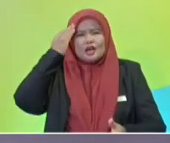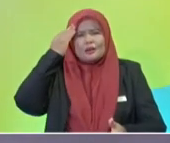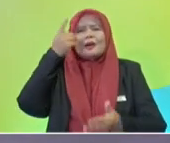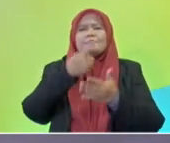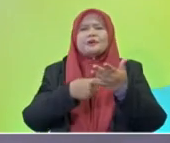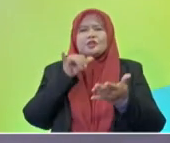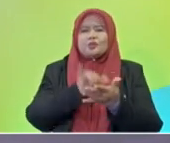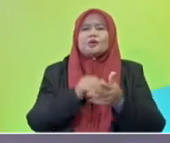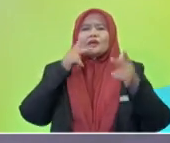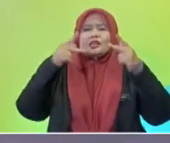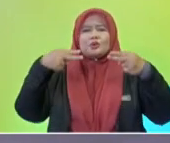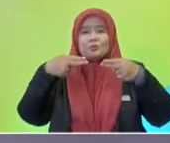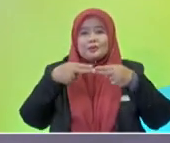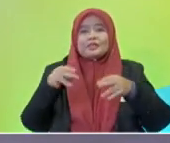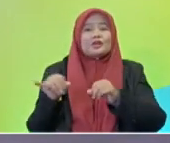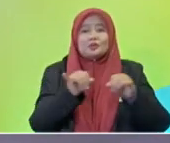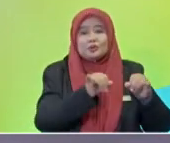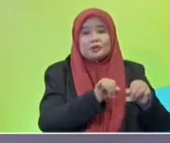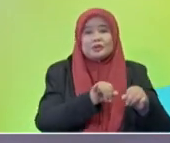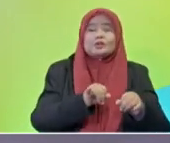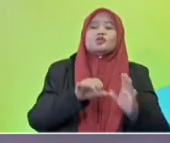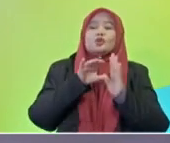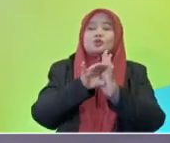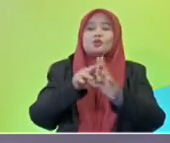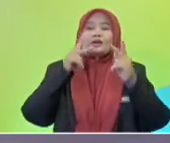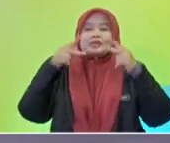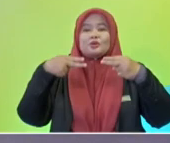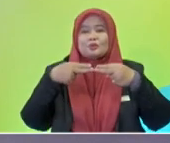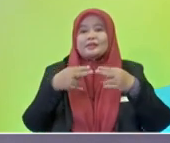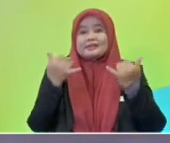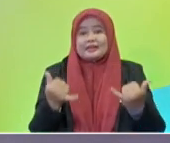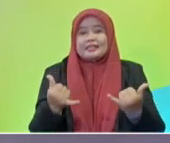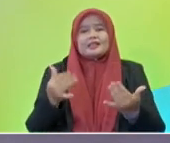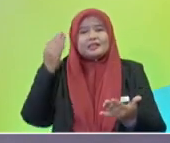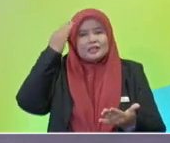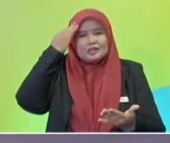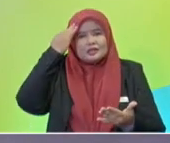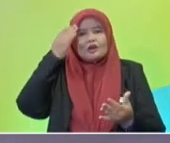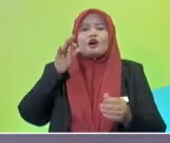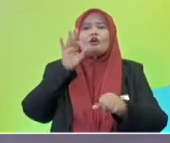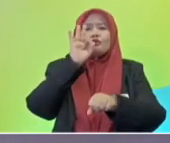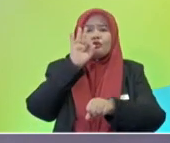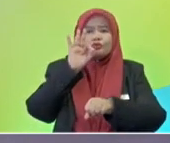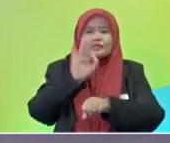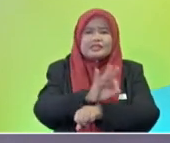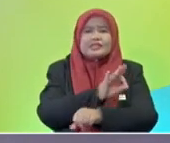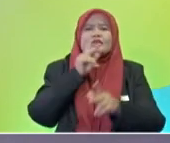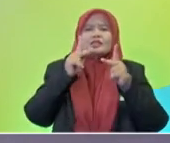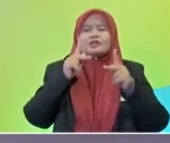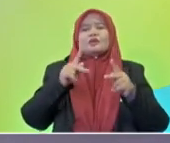Apa itu kata hubung dan juga contoh kata hubung dan sekarang ini kita nak tahu pula fungsi kata